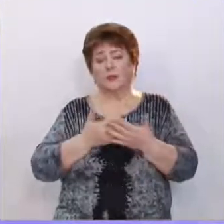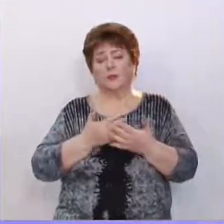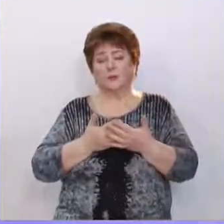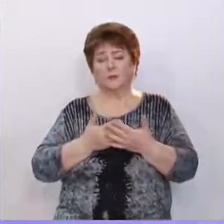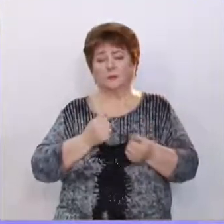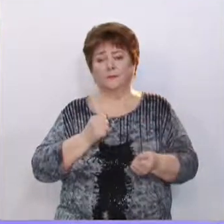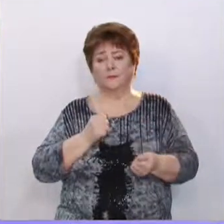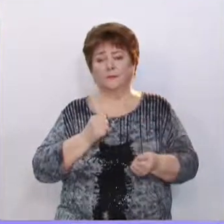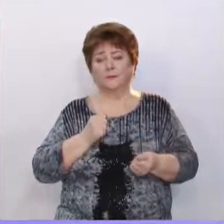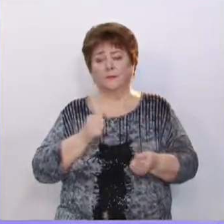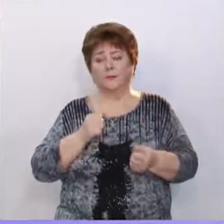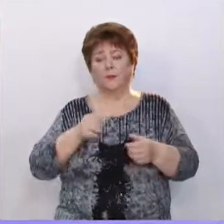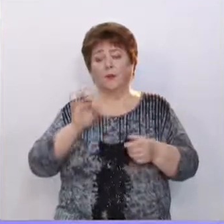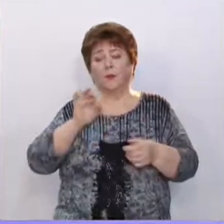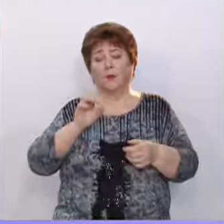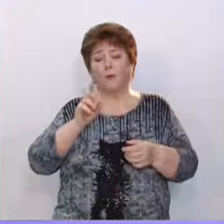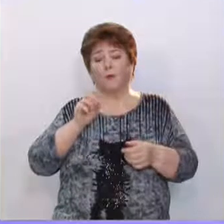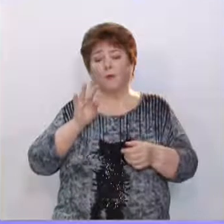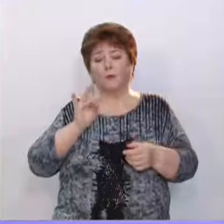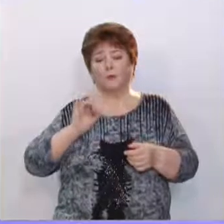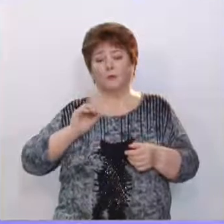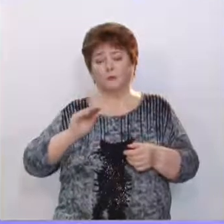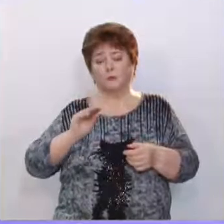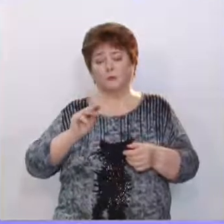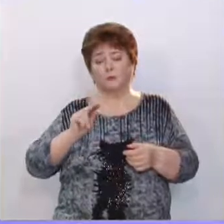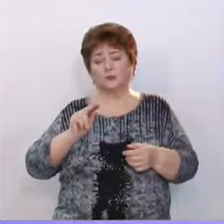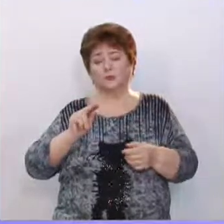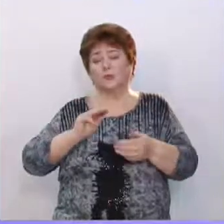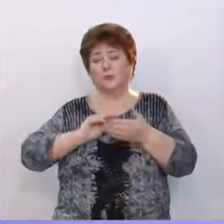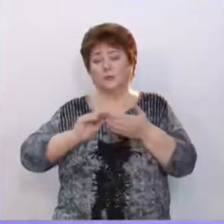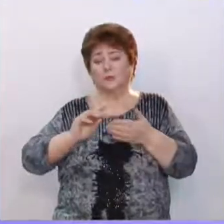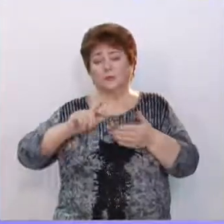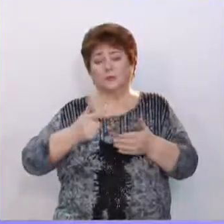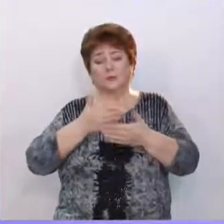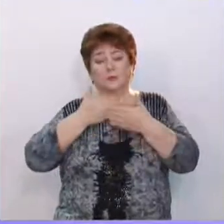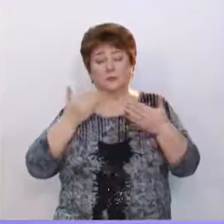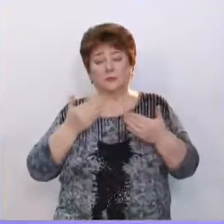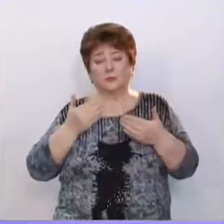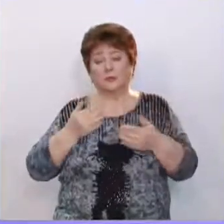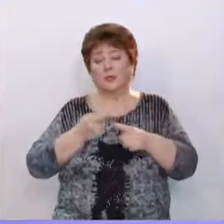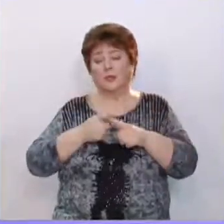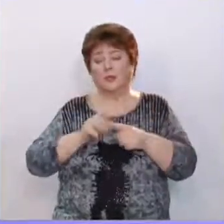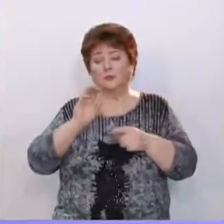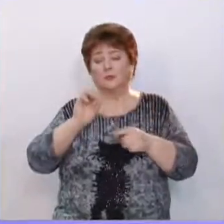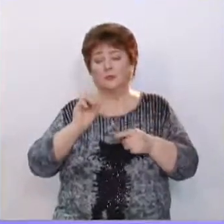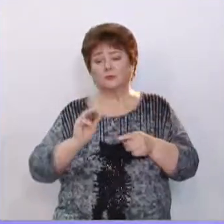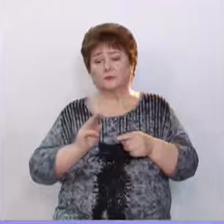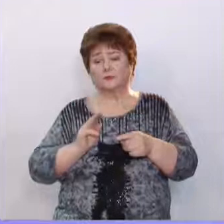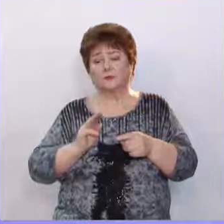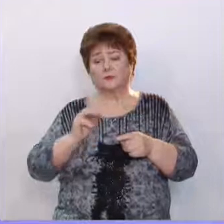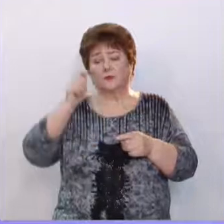Например, обруч. На конце слова не пишем мягкий знак, так как это